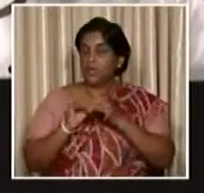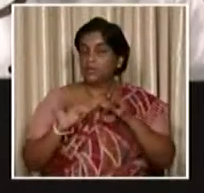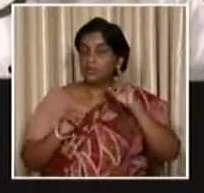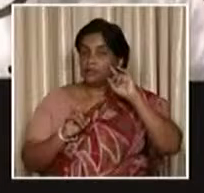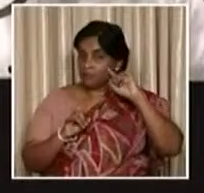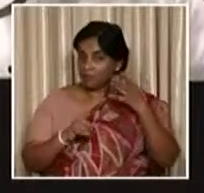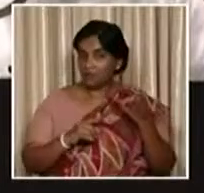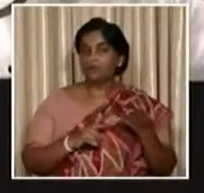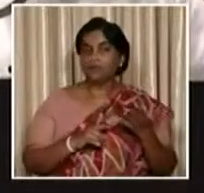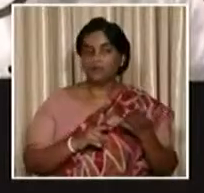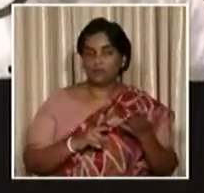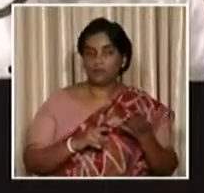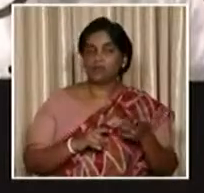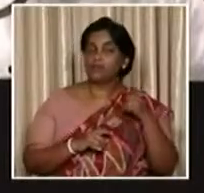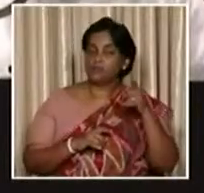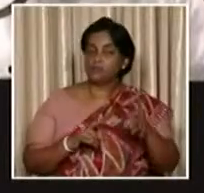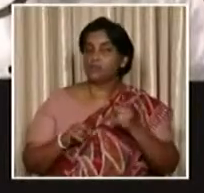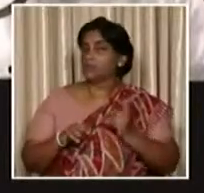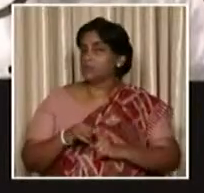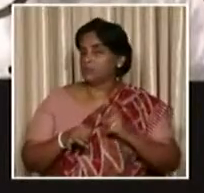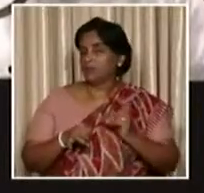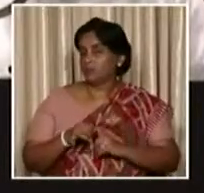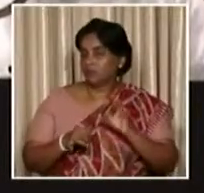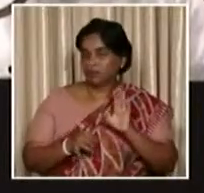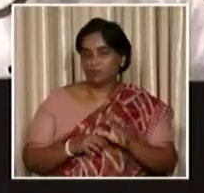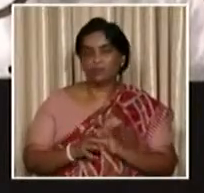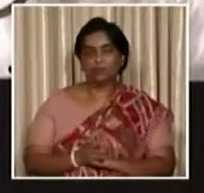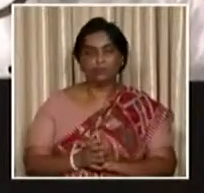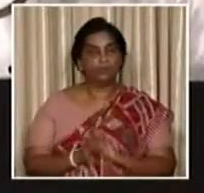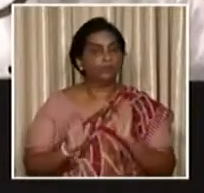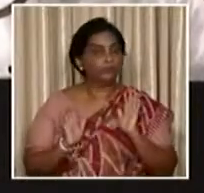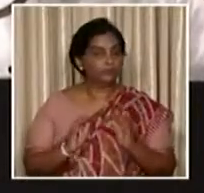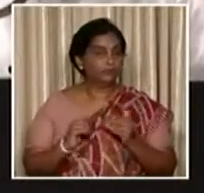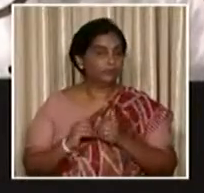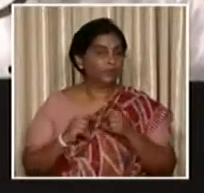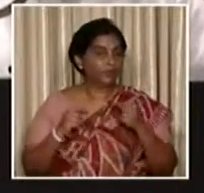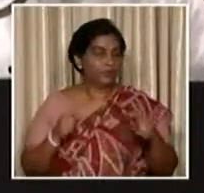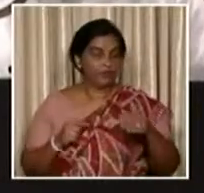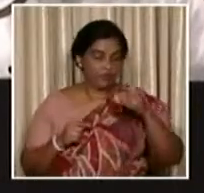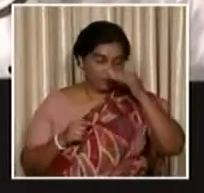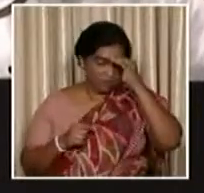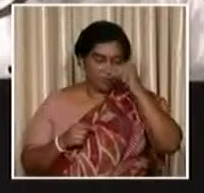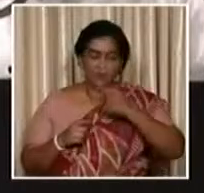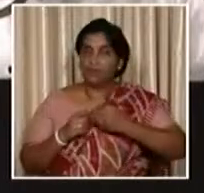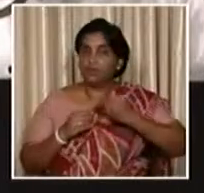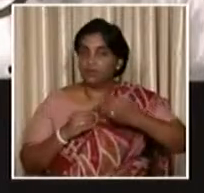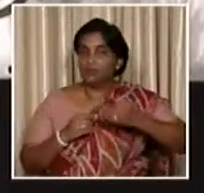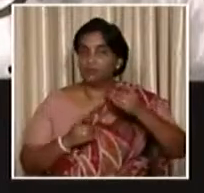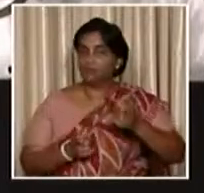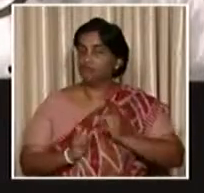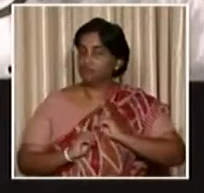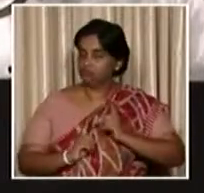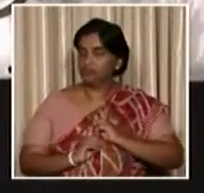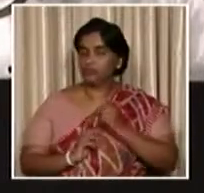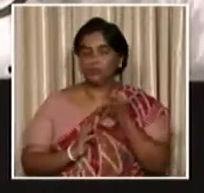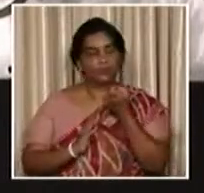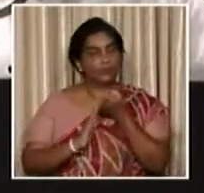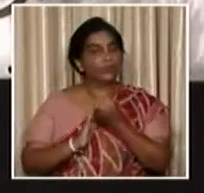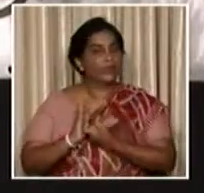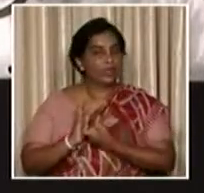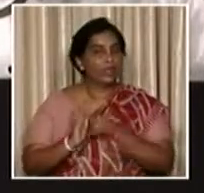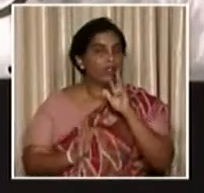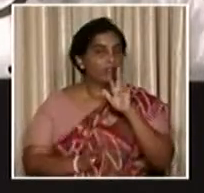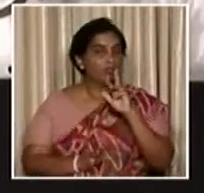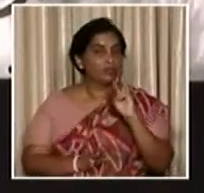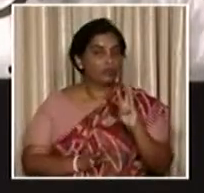නොදන්න අය ඒ ගැන ප්‍රශ්න කරනවා. හැබැයි විපක්ෂ නායකතුමා දිගින් දිගටම ස්ථාවර නියෝග